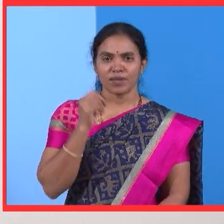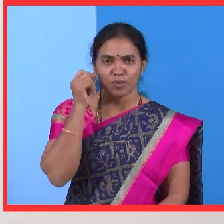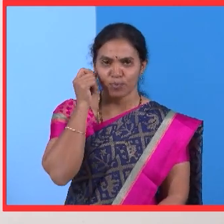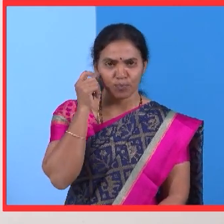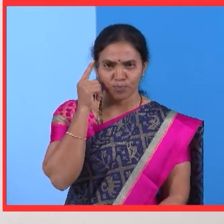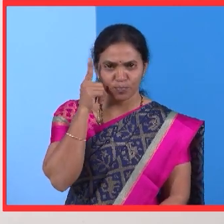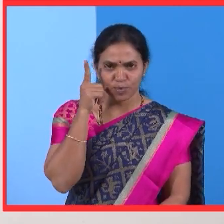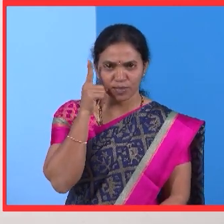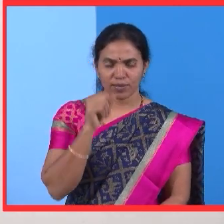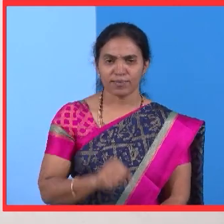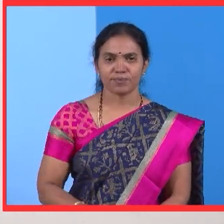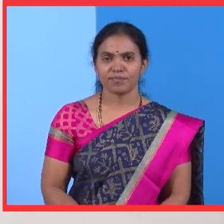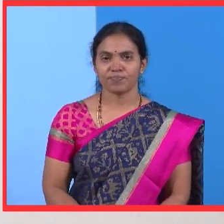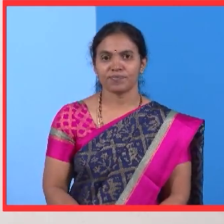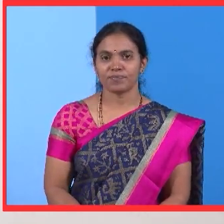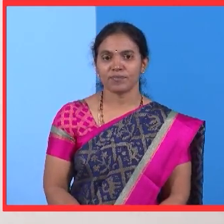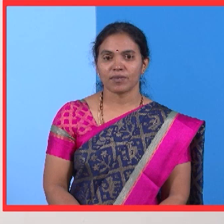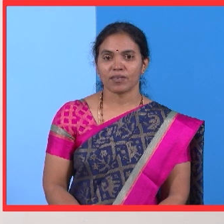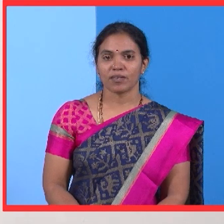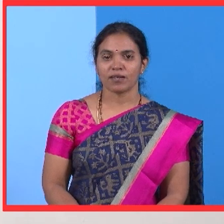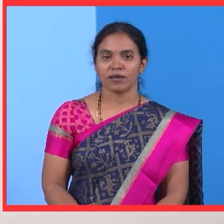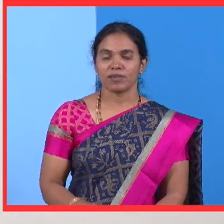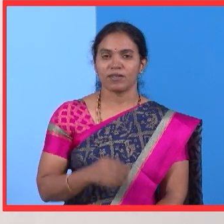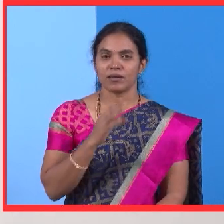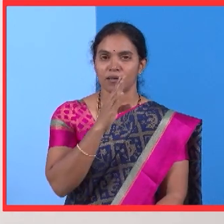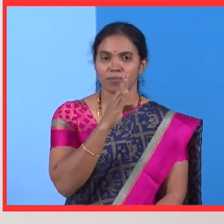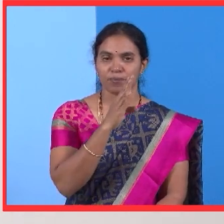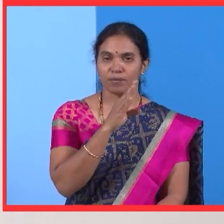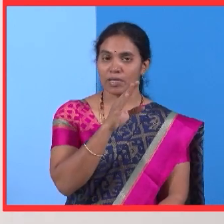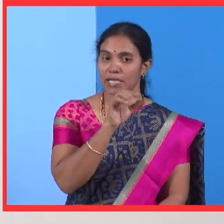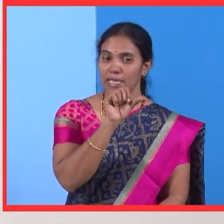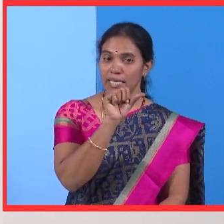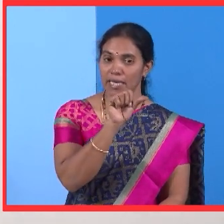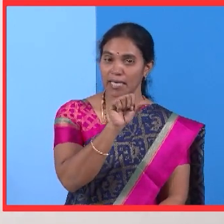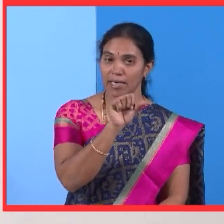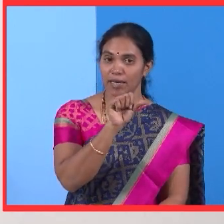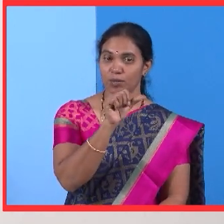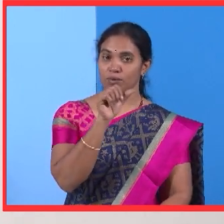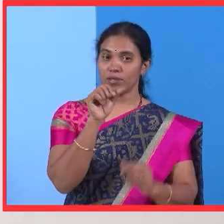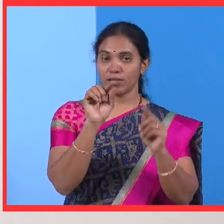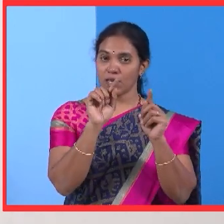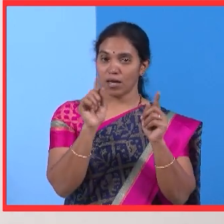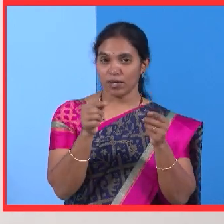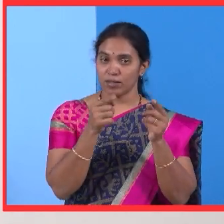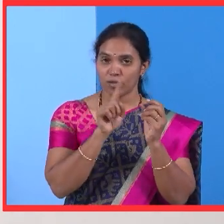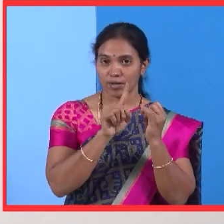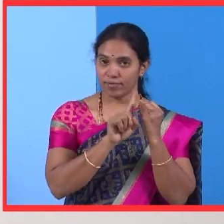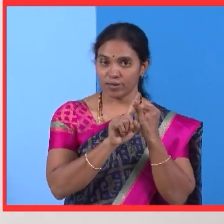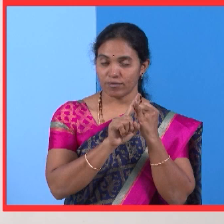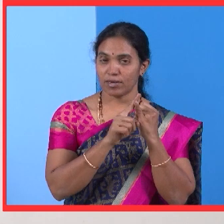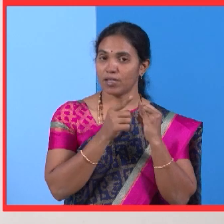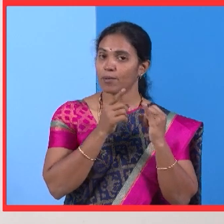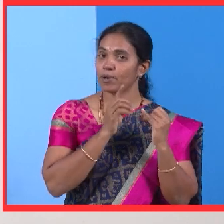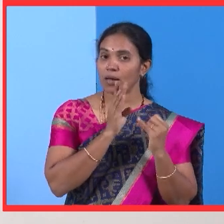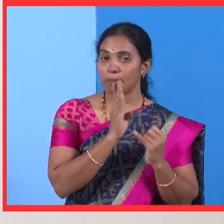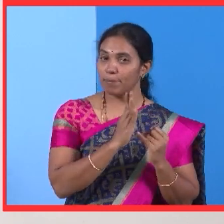டூ மைனஸ் பி த்ரீ, இது ஏ என்ற புள்ளியினுடைய ஆயத்தொலைவு, இது பி என்ற